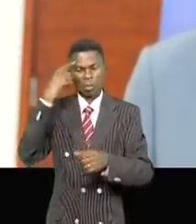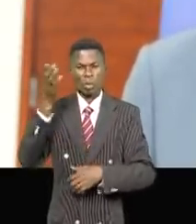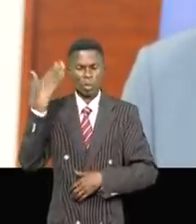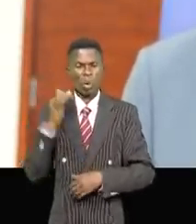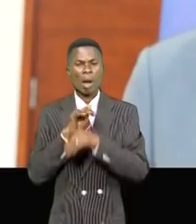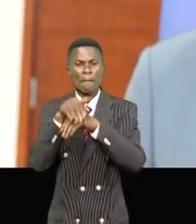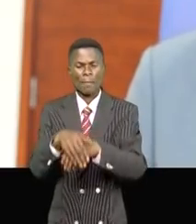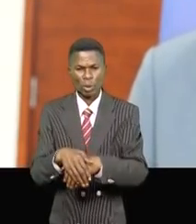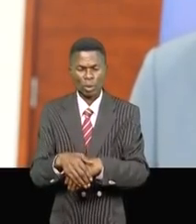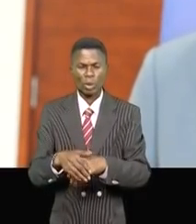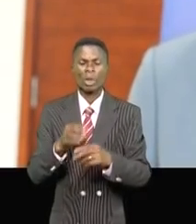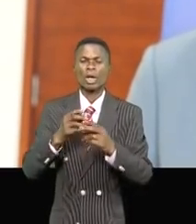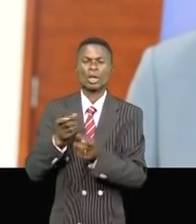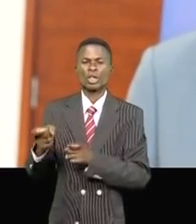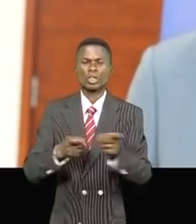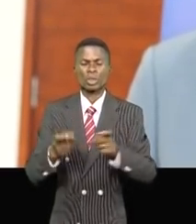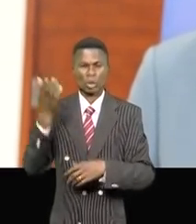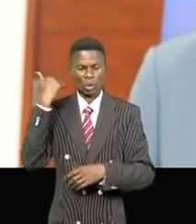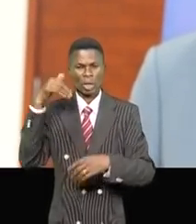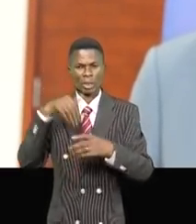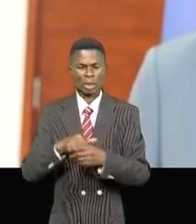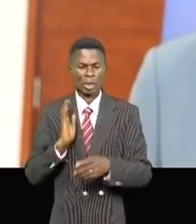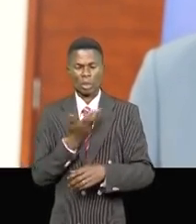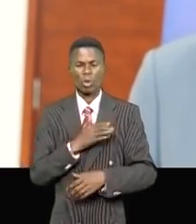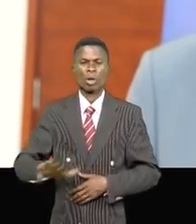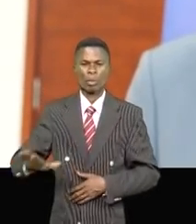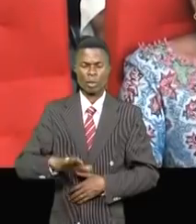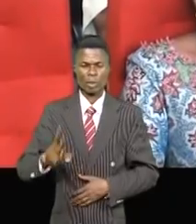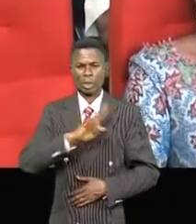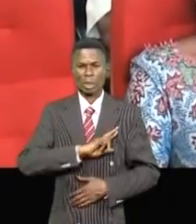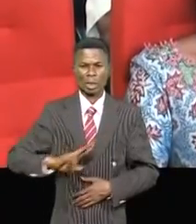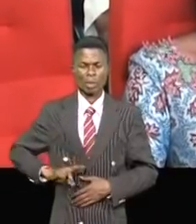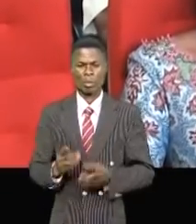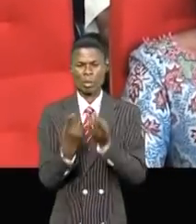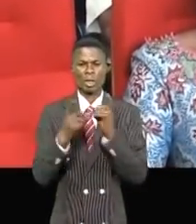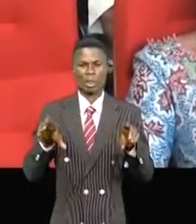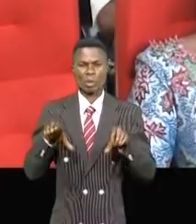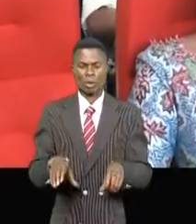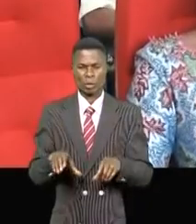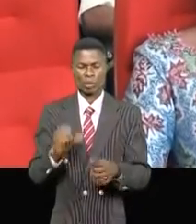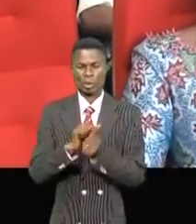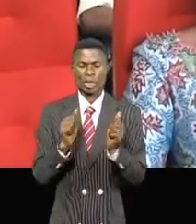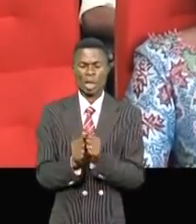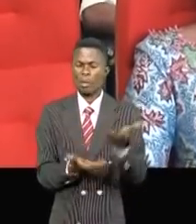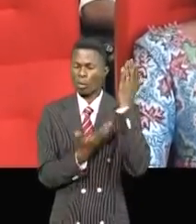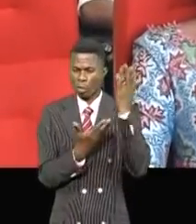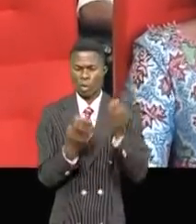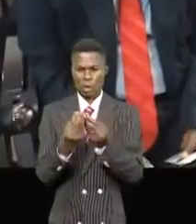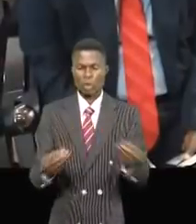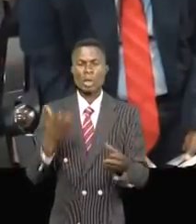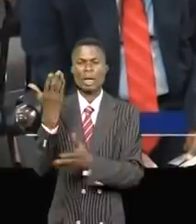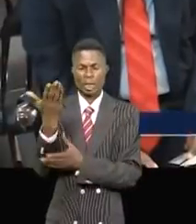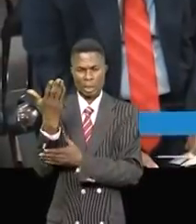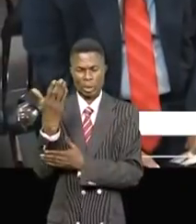impliquées dans la gestion de l'eau au niveau de notre pays, la RDC. Les pertinentes résolutions et